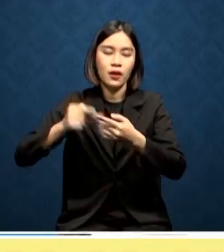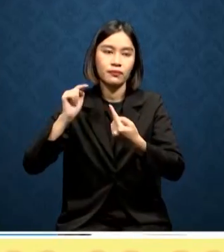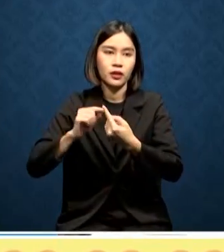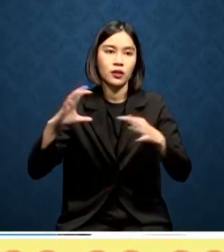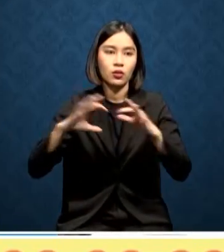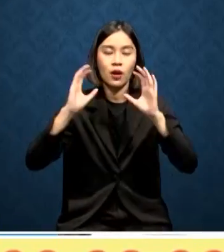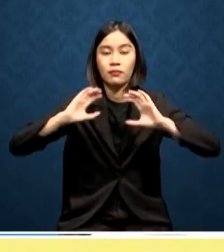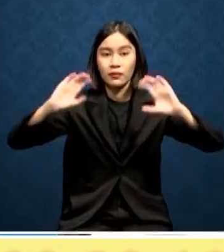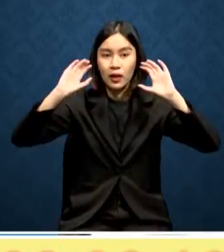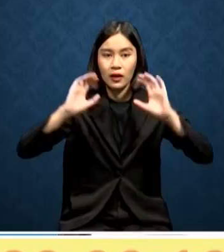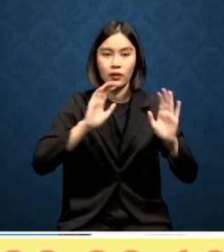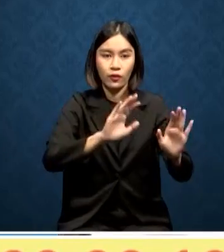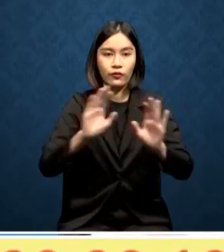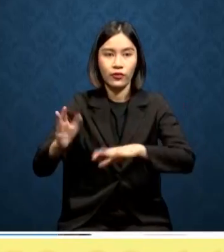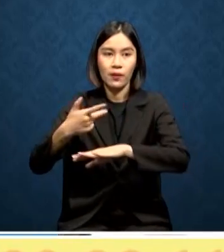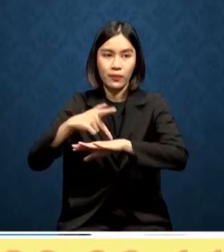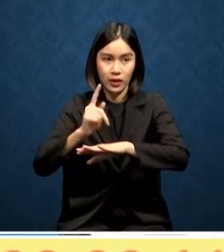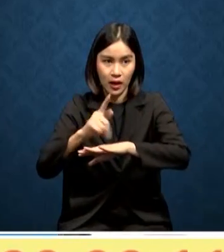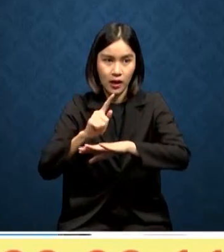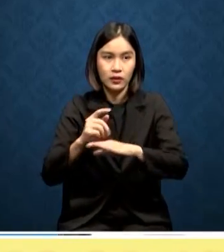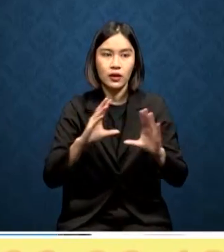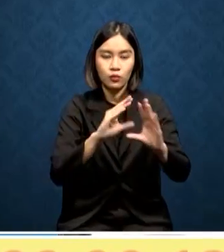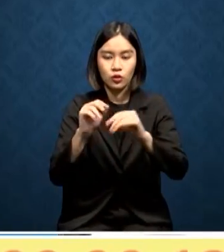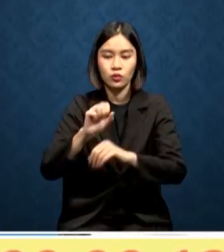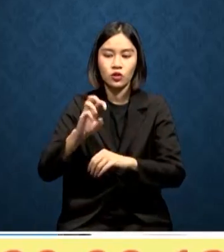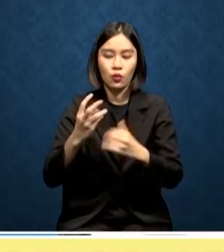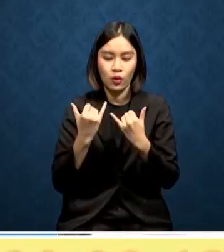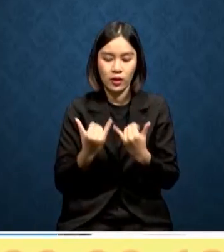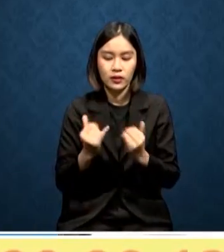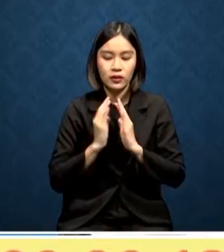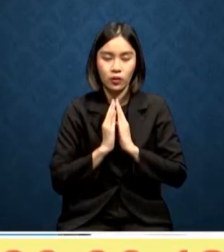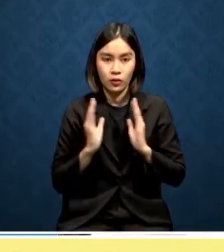าครัฐอะค่ะขอฝากท่านประธานแล้วก็ในที่ประชุมวุฒิสภานี้ด้วยนะคะขอบคุณค่ะ